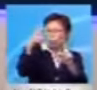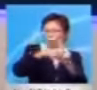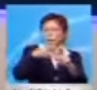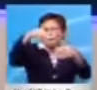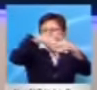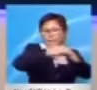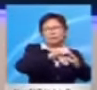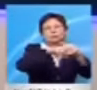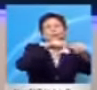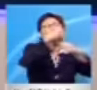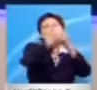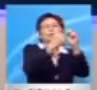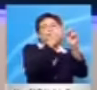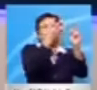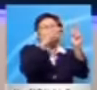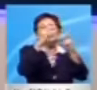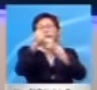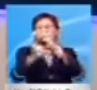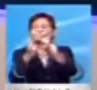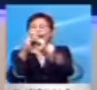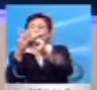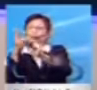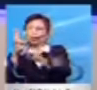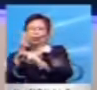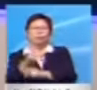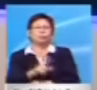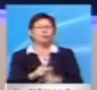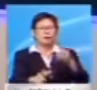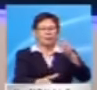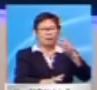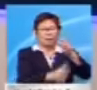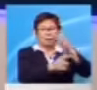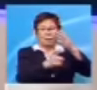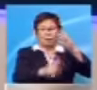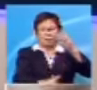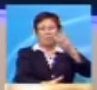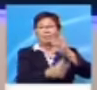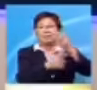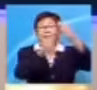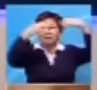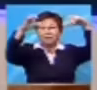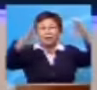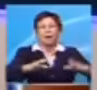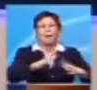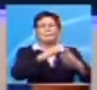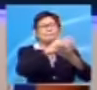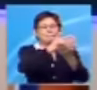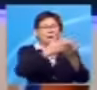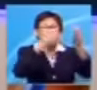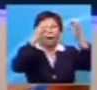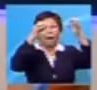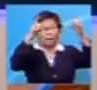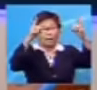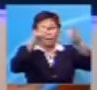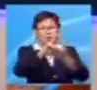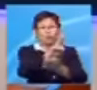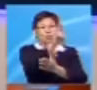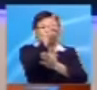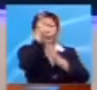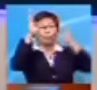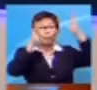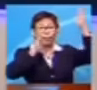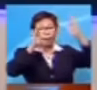sesi 2016 201 menurut timbalan na chelor bahagian akademik dan antarabangsa Universiti Malaya Profesor